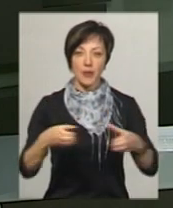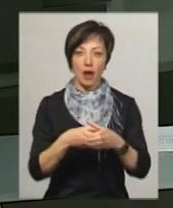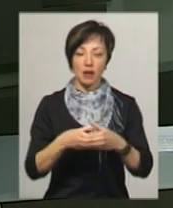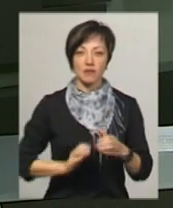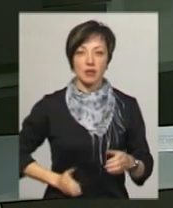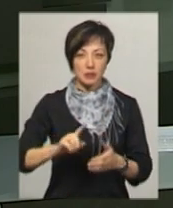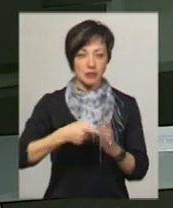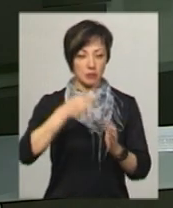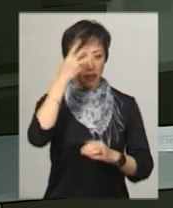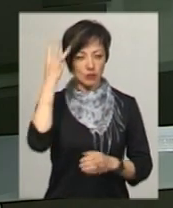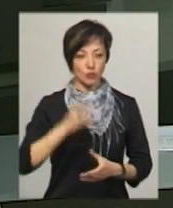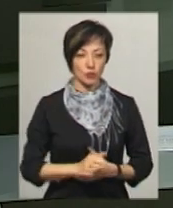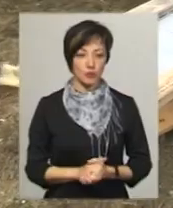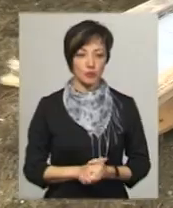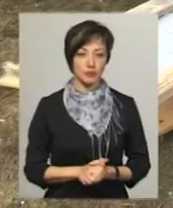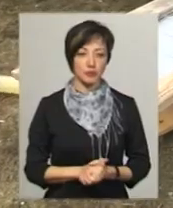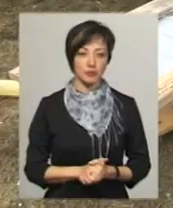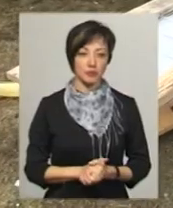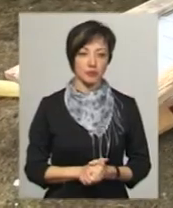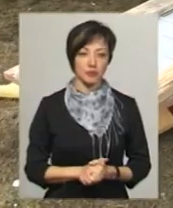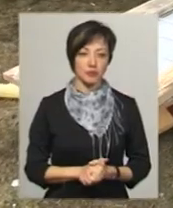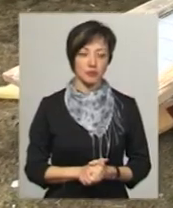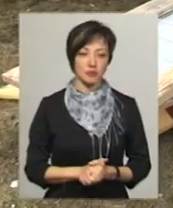підрядника з Хмельницького.